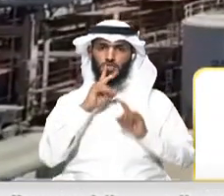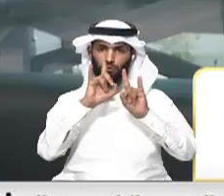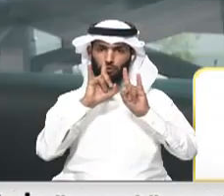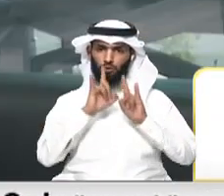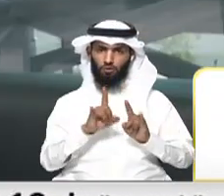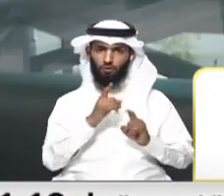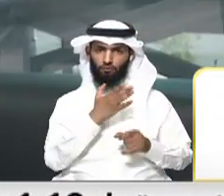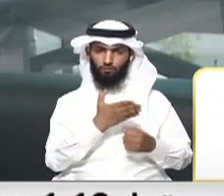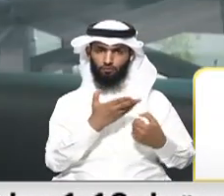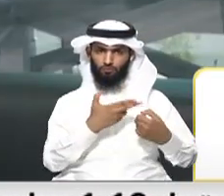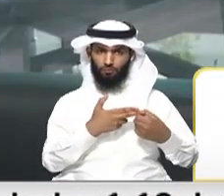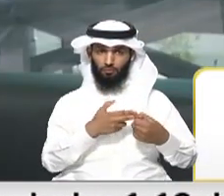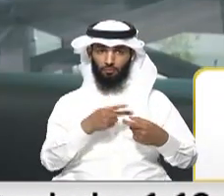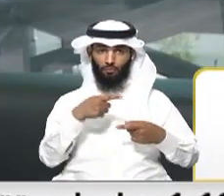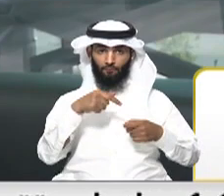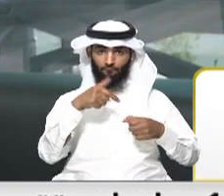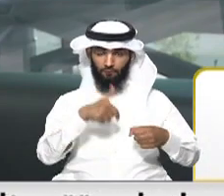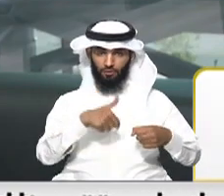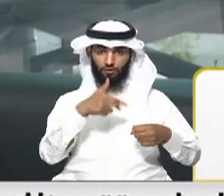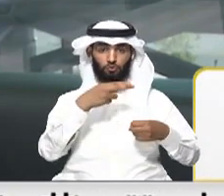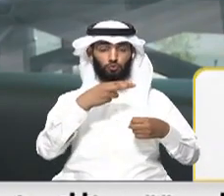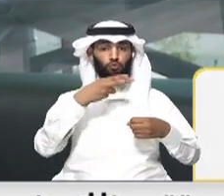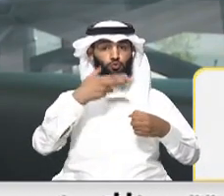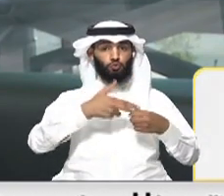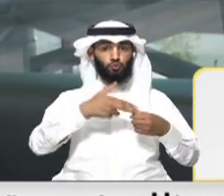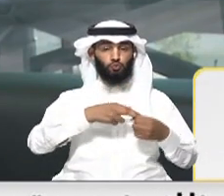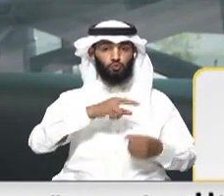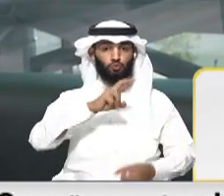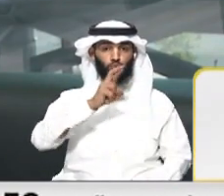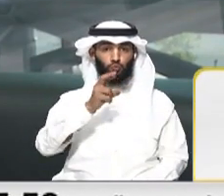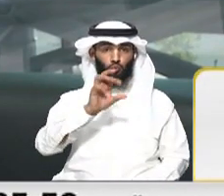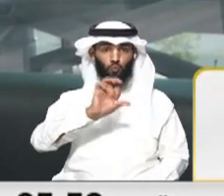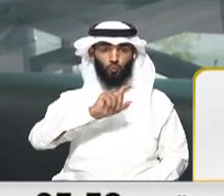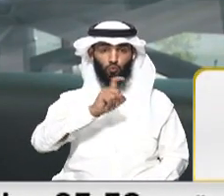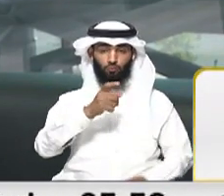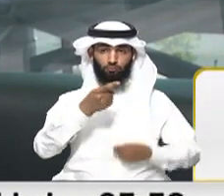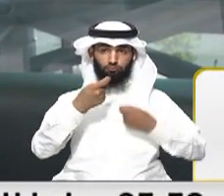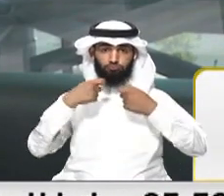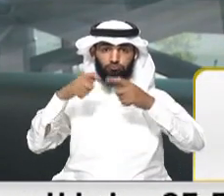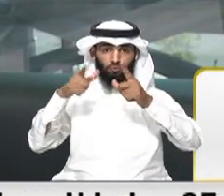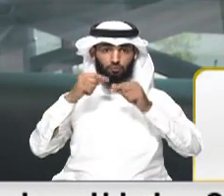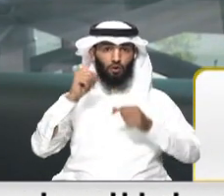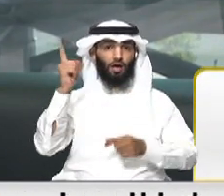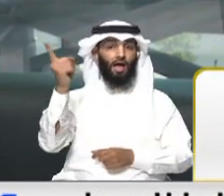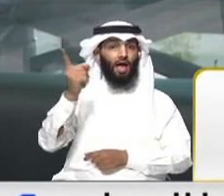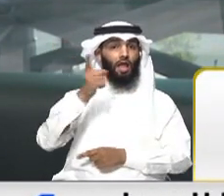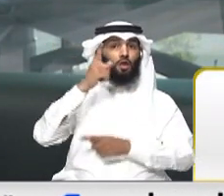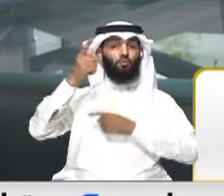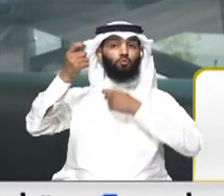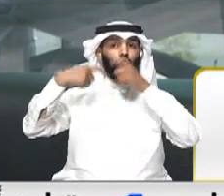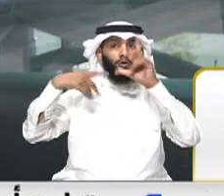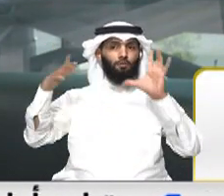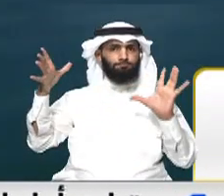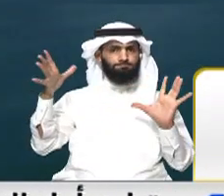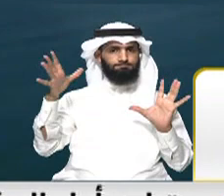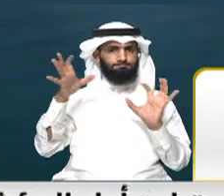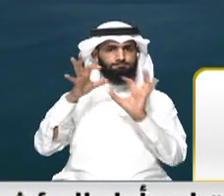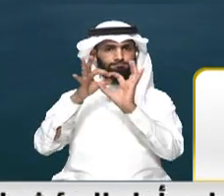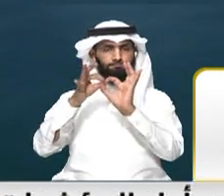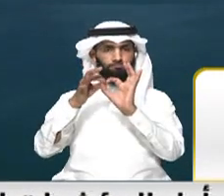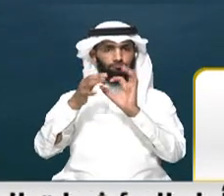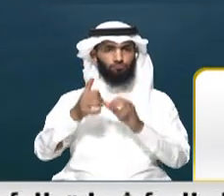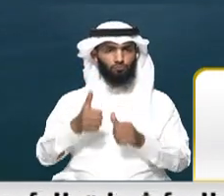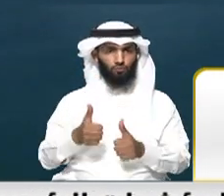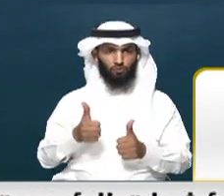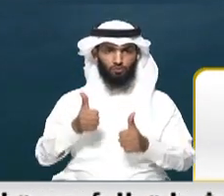التجاري الكامل لمصفاه الزور وبتعاون وثيق مع قطاع التسويق العالمي في مؤسسه البترول الكويتيه